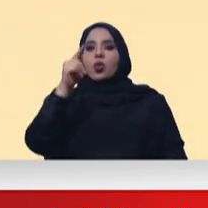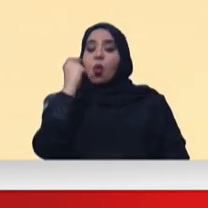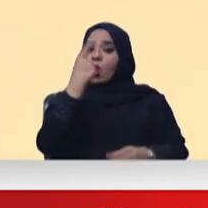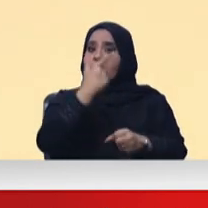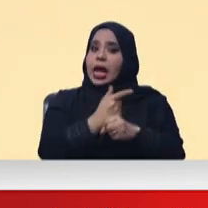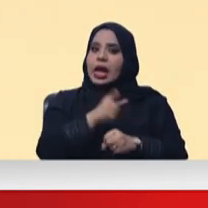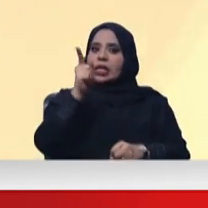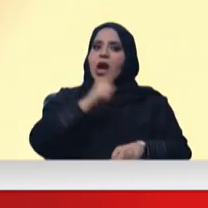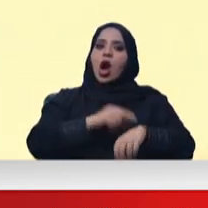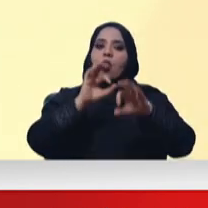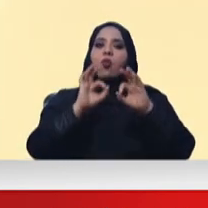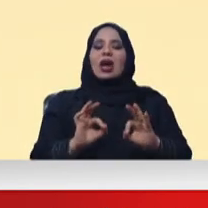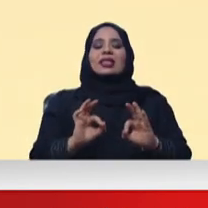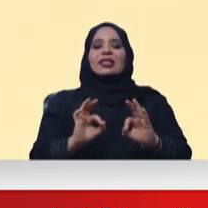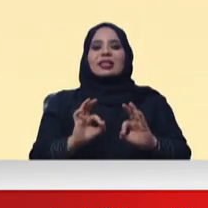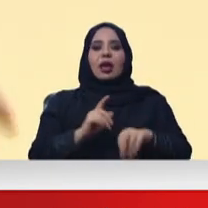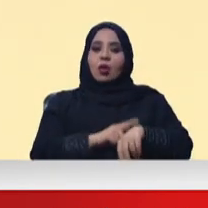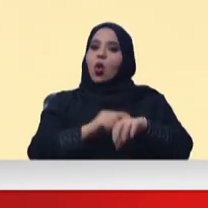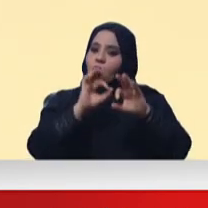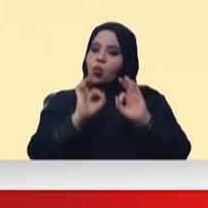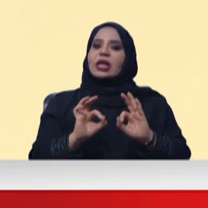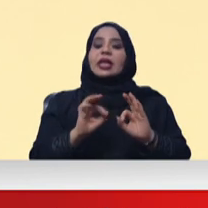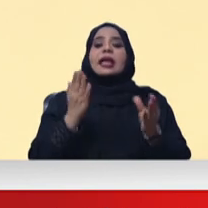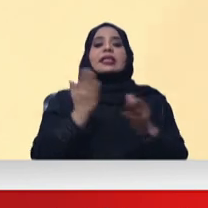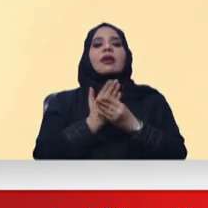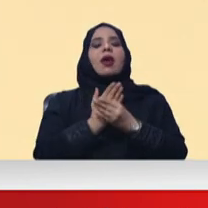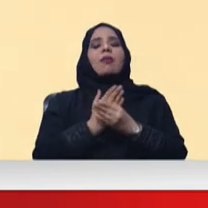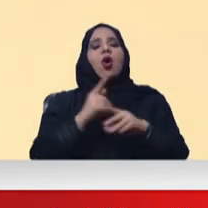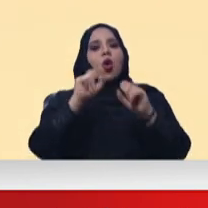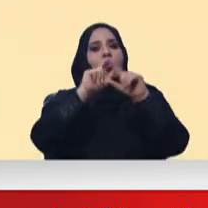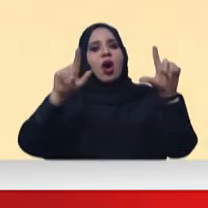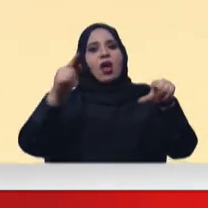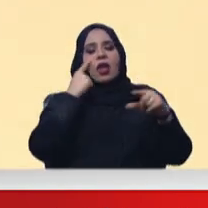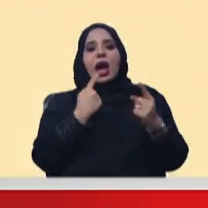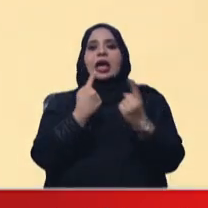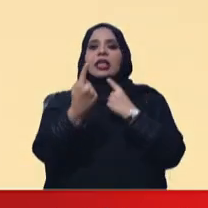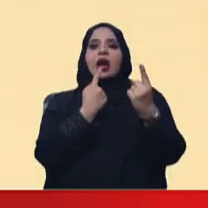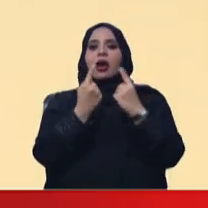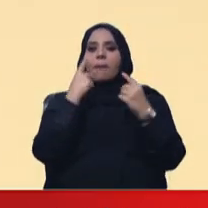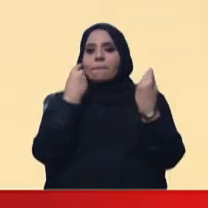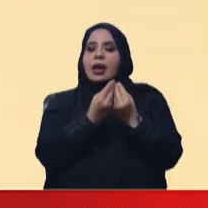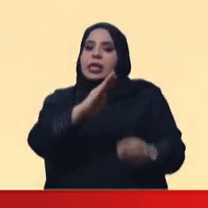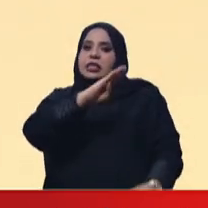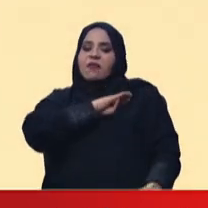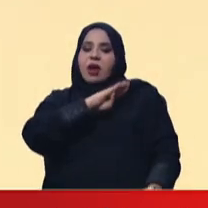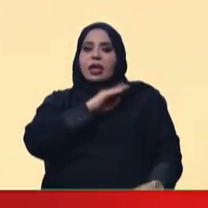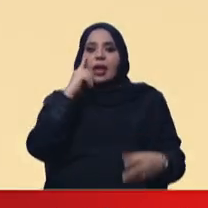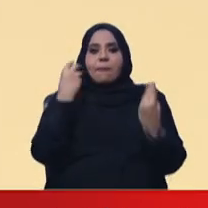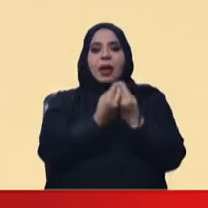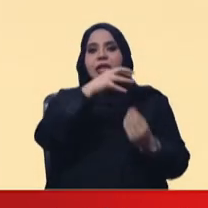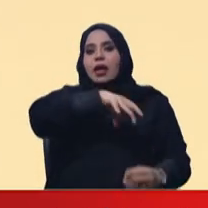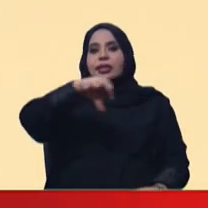جاءت في الوقت المناسب، هي تأتي في إطار العلاقات الدفاعية بين البلدين